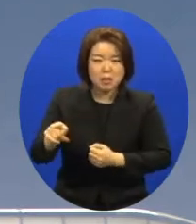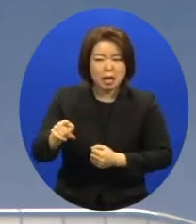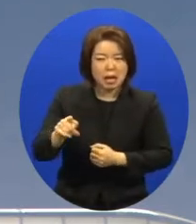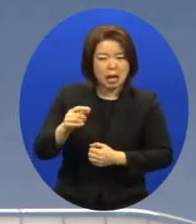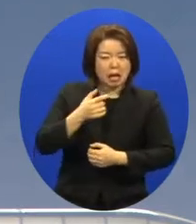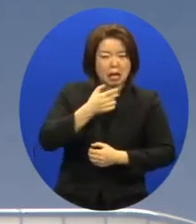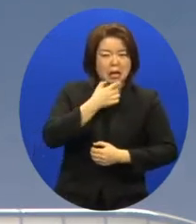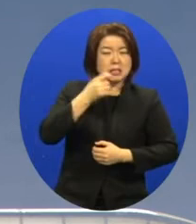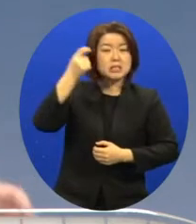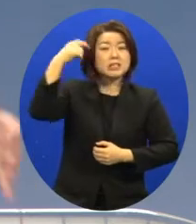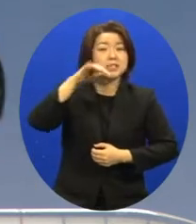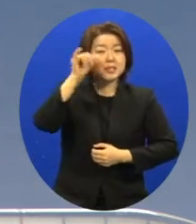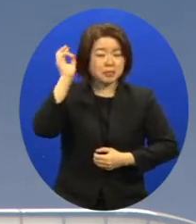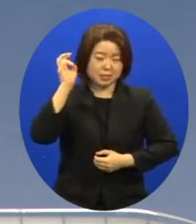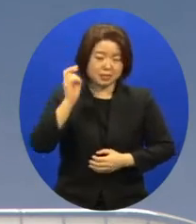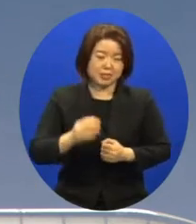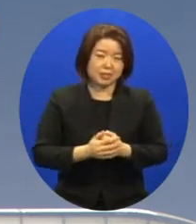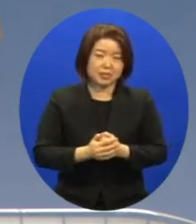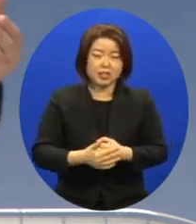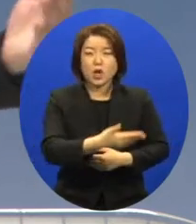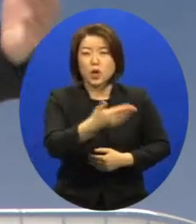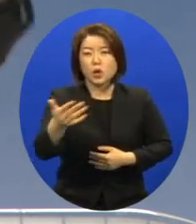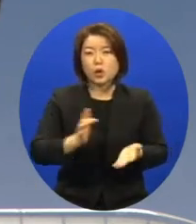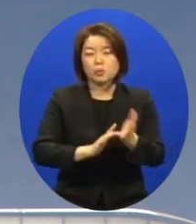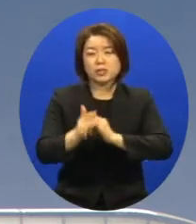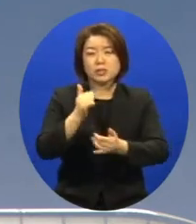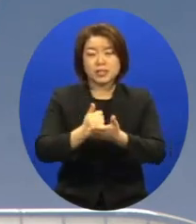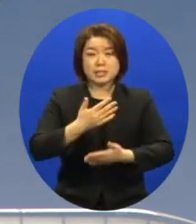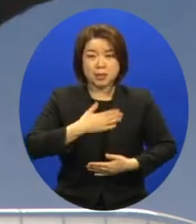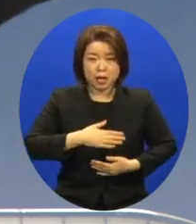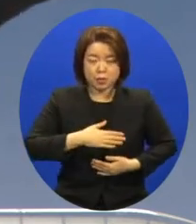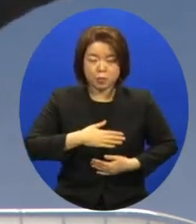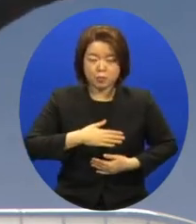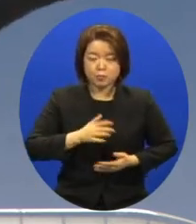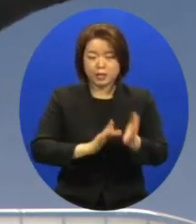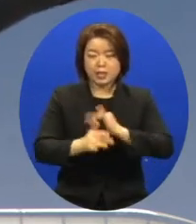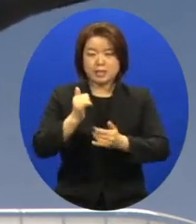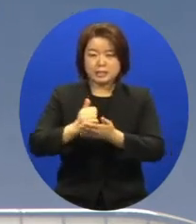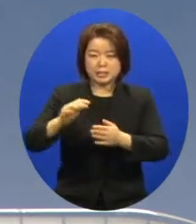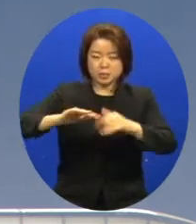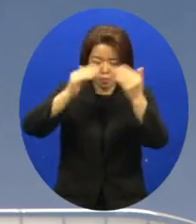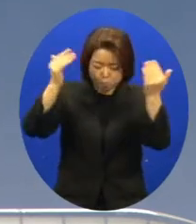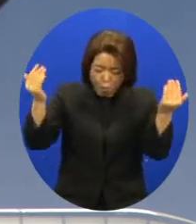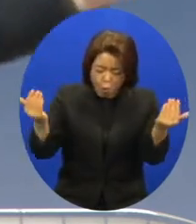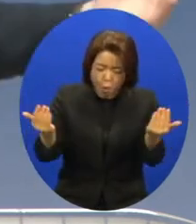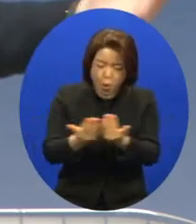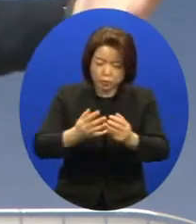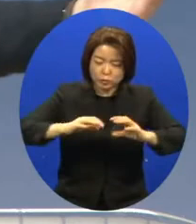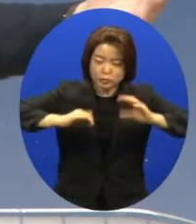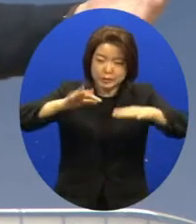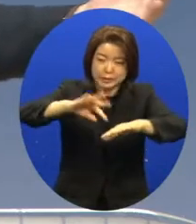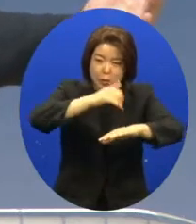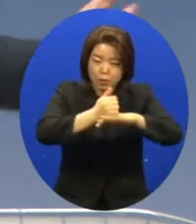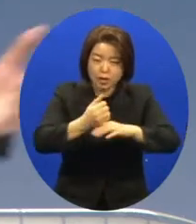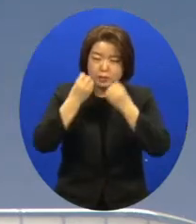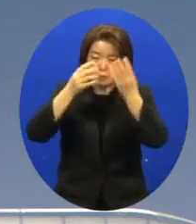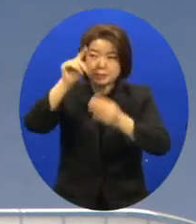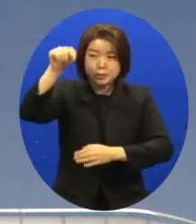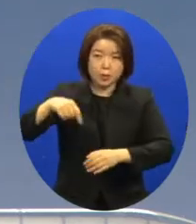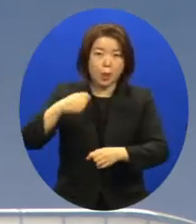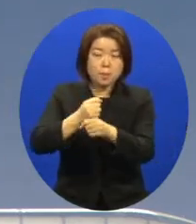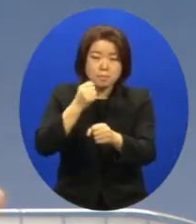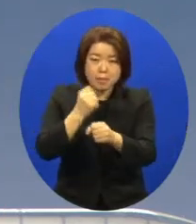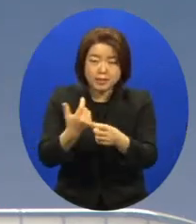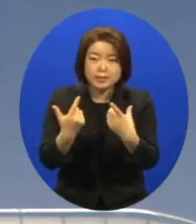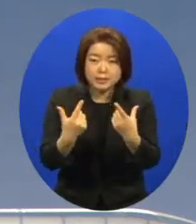겁니다 여러분이 예수님을 알고 그 분이 만왕의 왕 2시고 온 세상에 창조자 이신 그